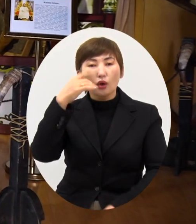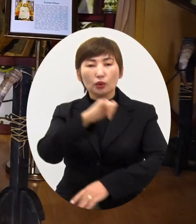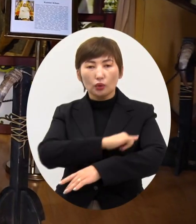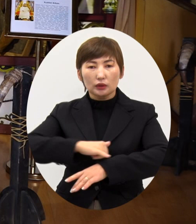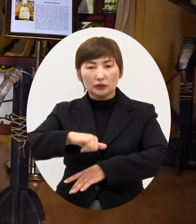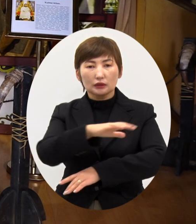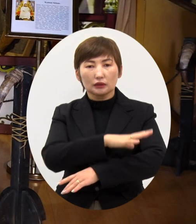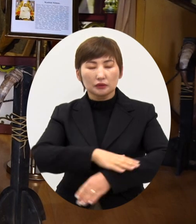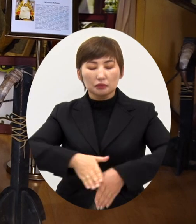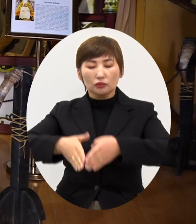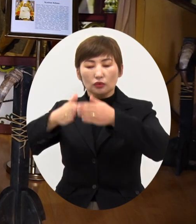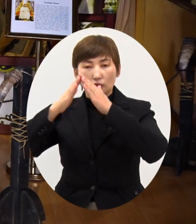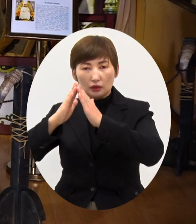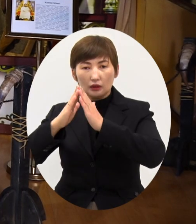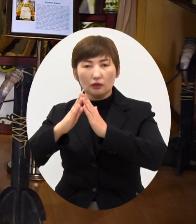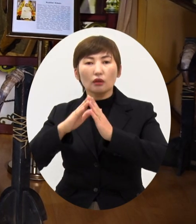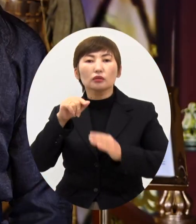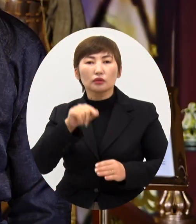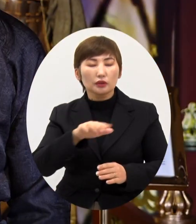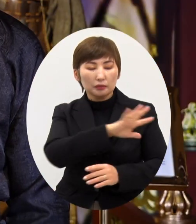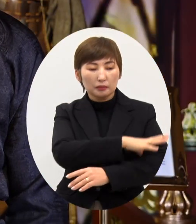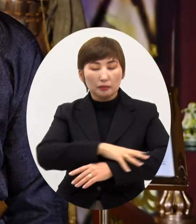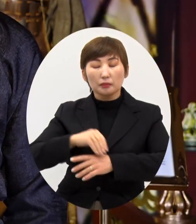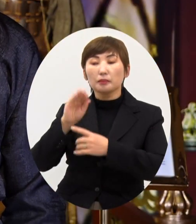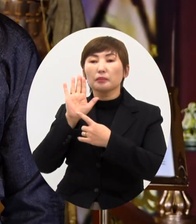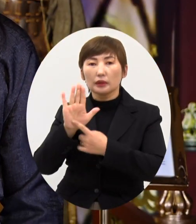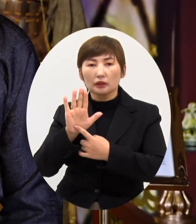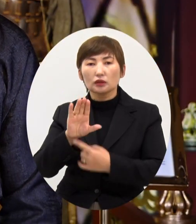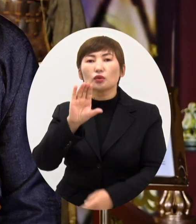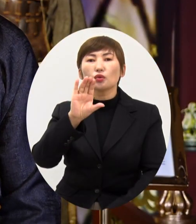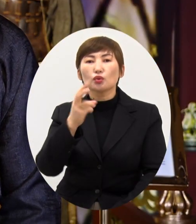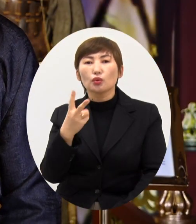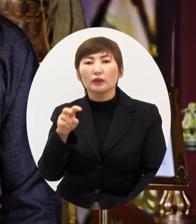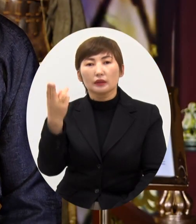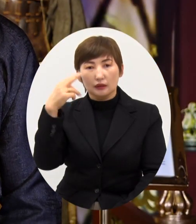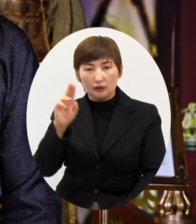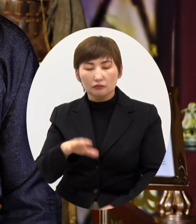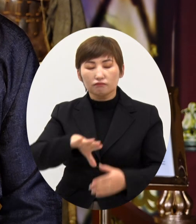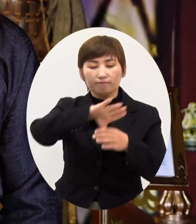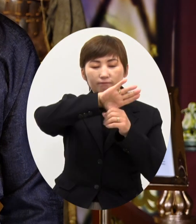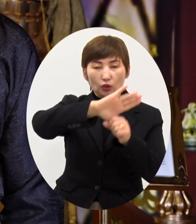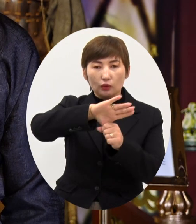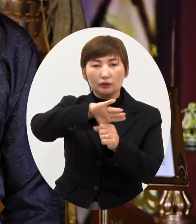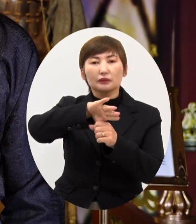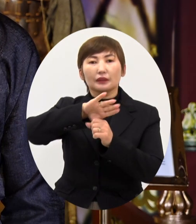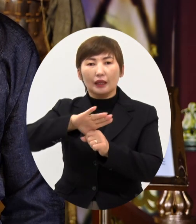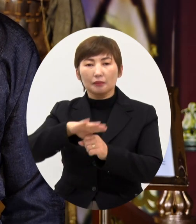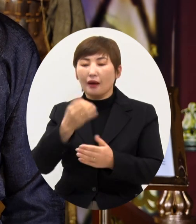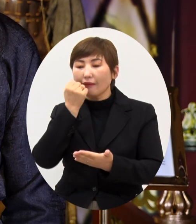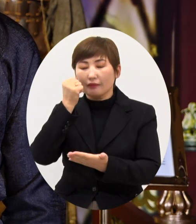Монгол улсын тусгаар тогтнол бүрэн эрхт байдлын бэлэг тэмдэг нь төрийн сүлд, туг,